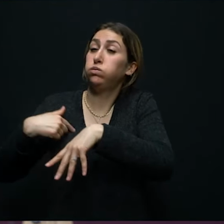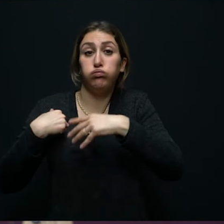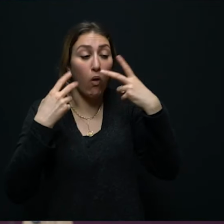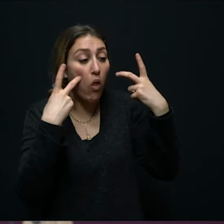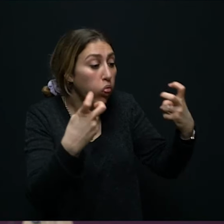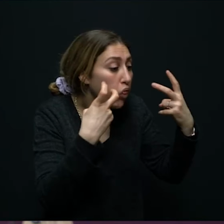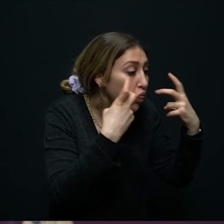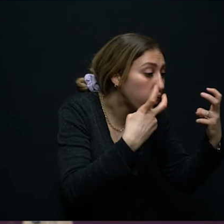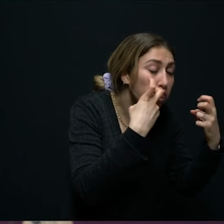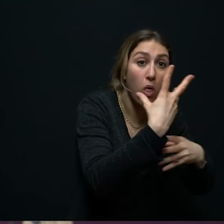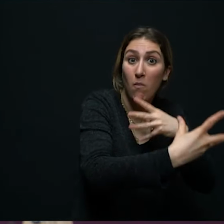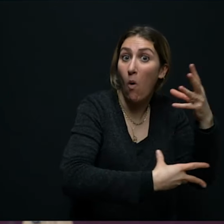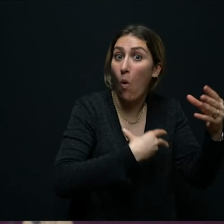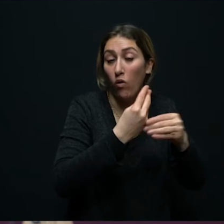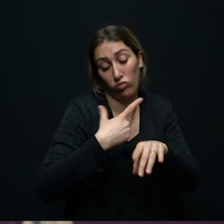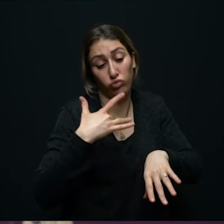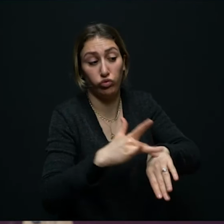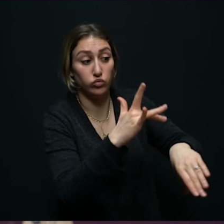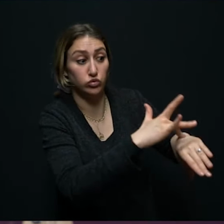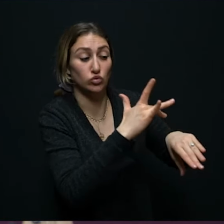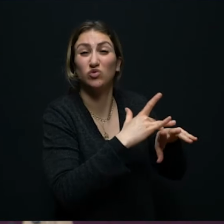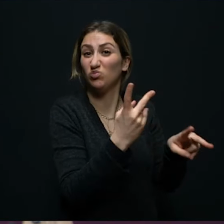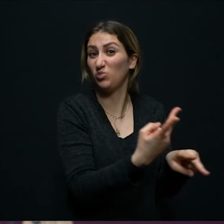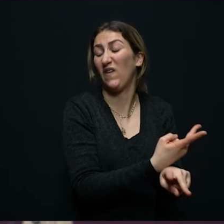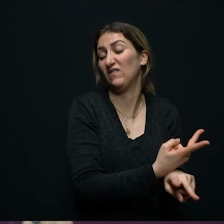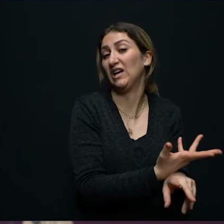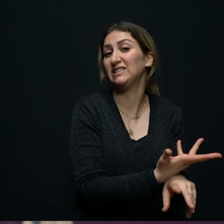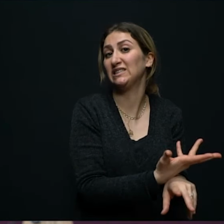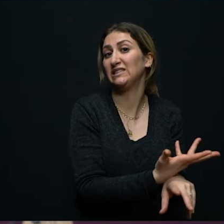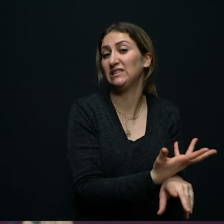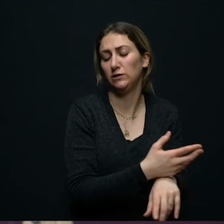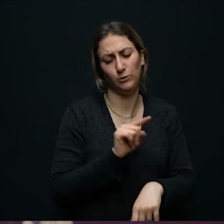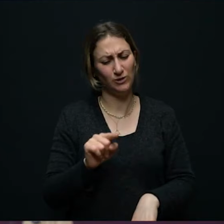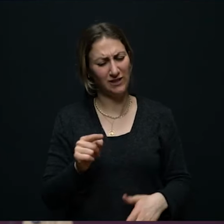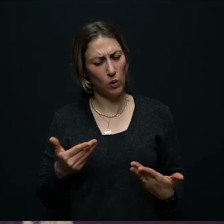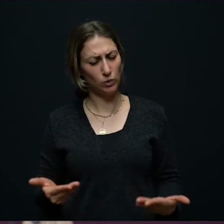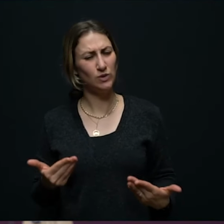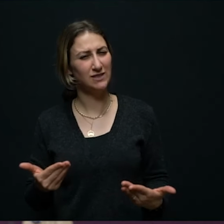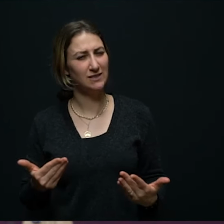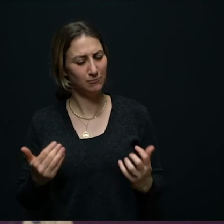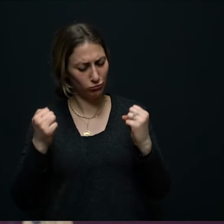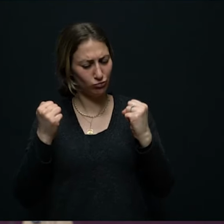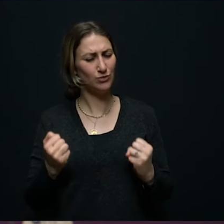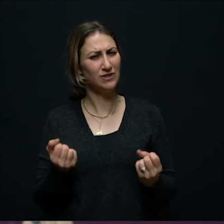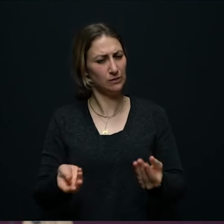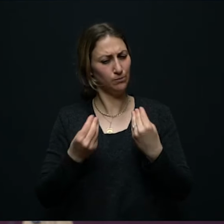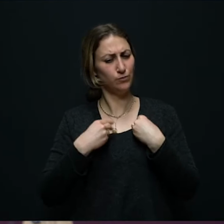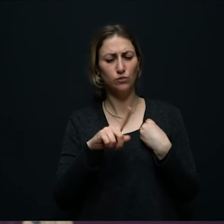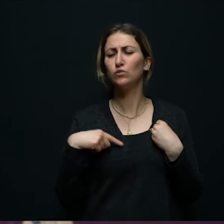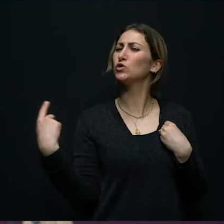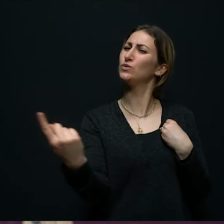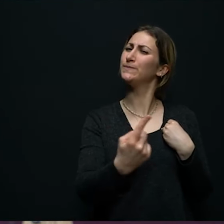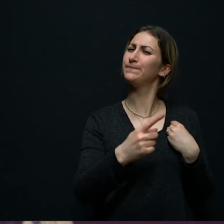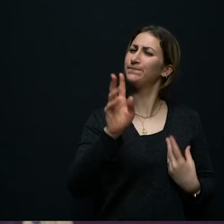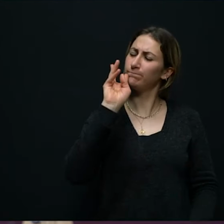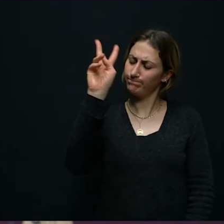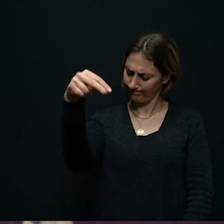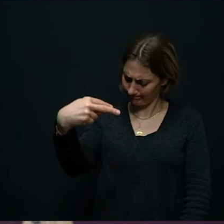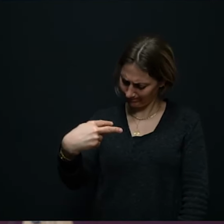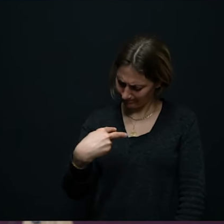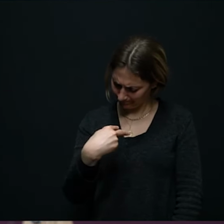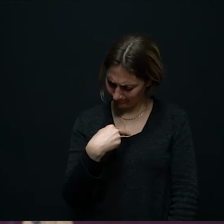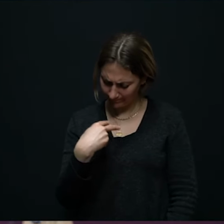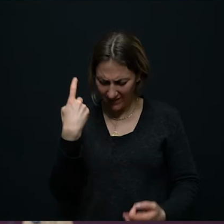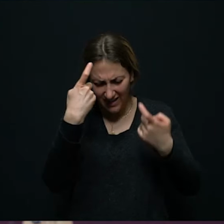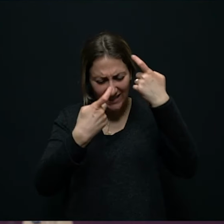d'entre nous ce matin où en es-tu où en es tu es ce que tu aimes dieu si tu sens que ton amour pour dieu diminue